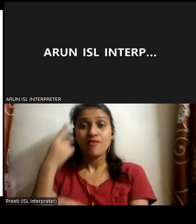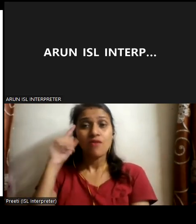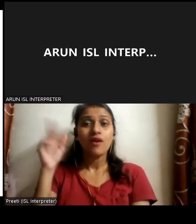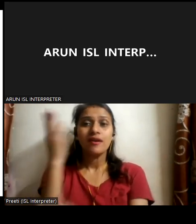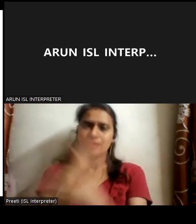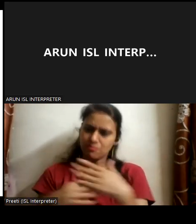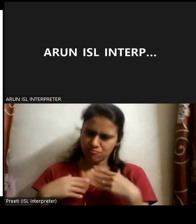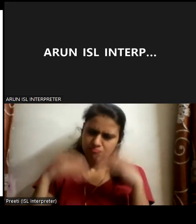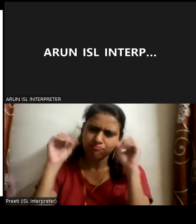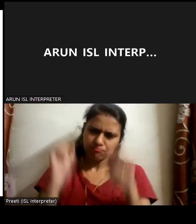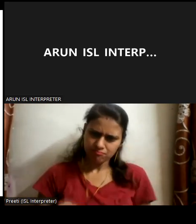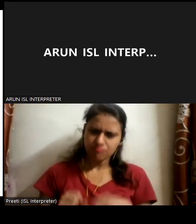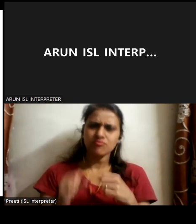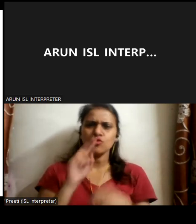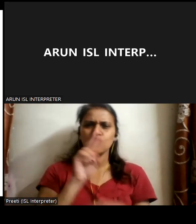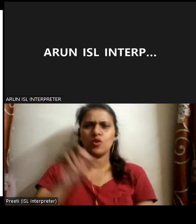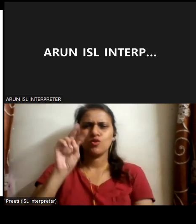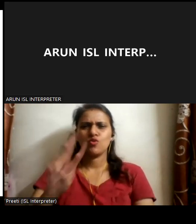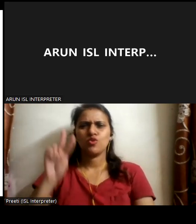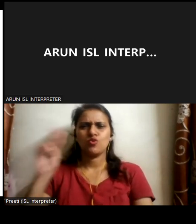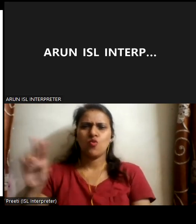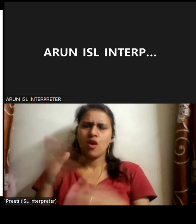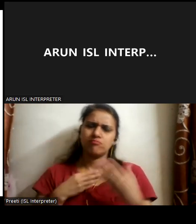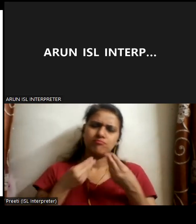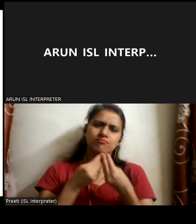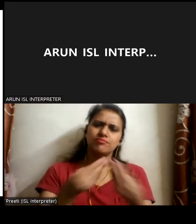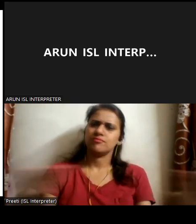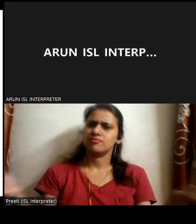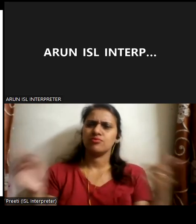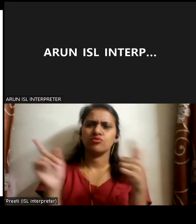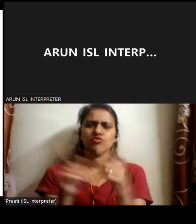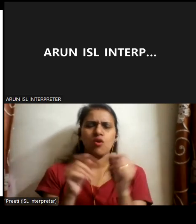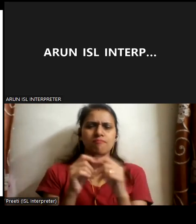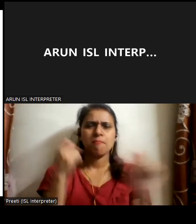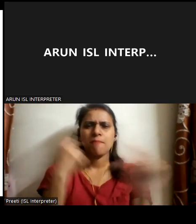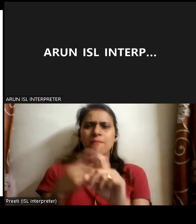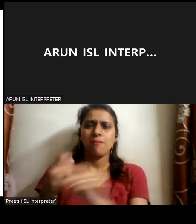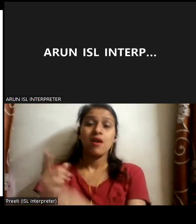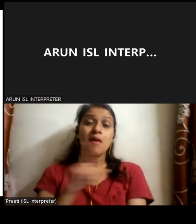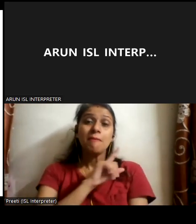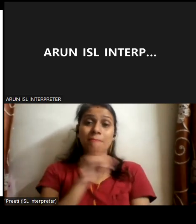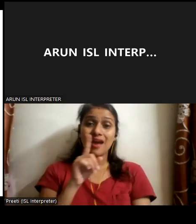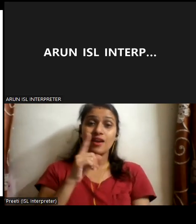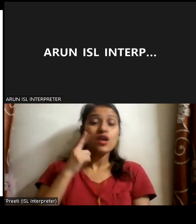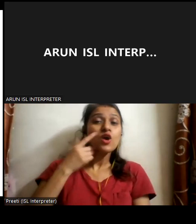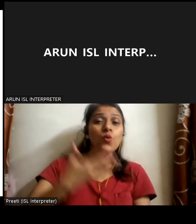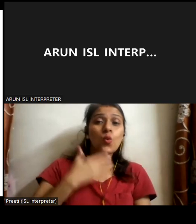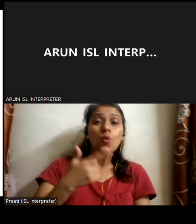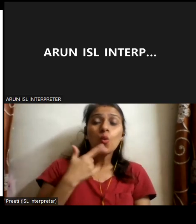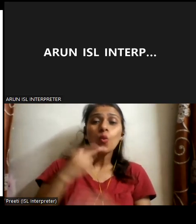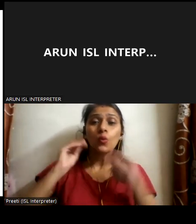is till date the institutions have been able to identify